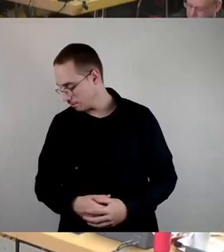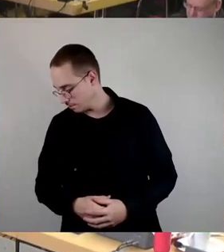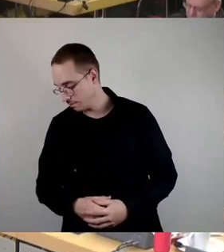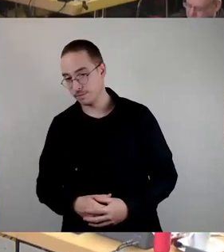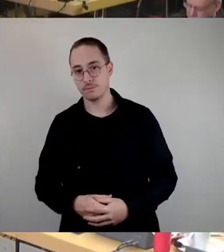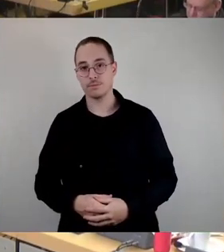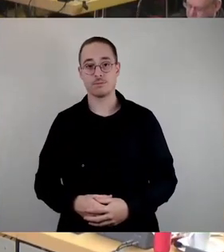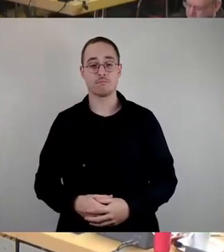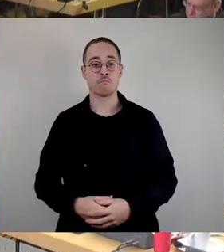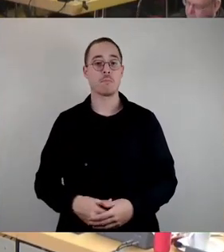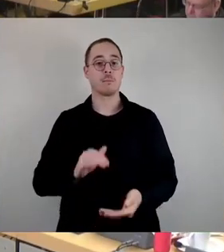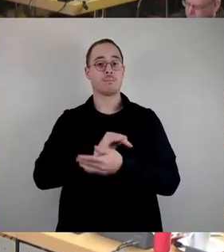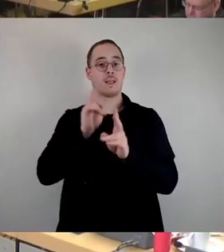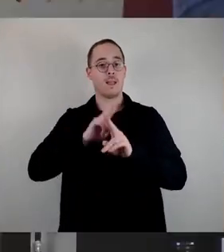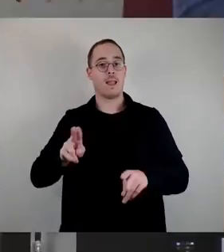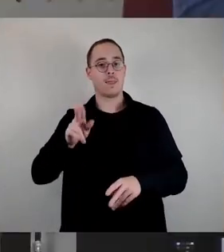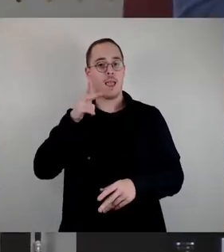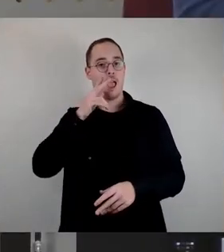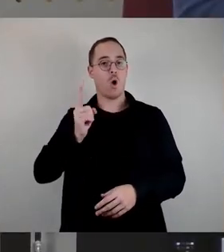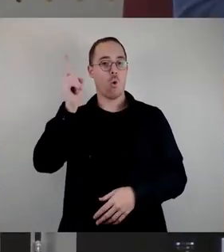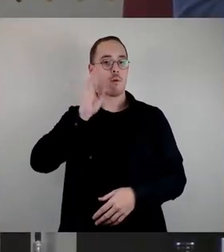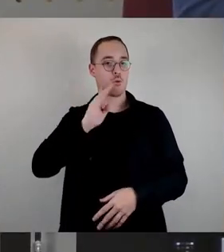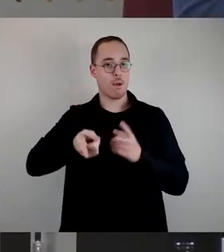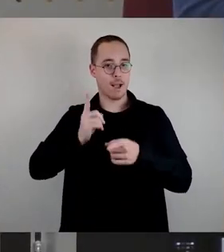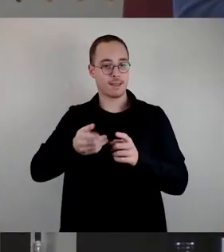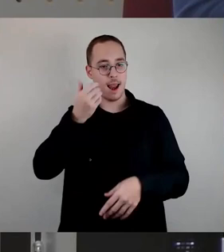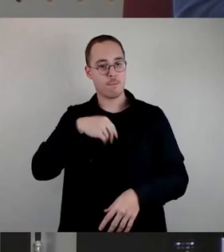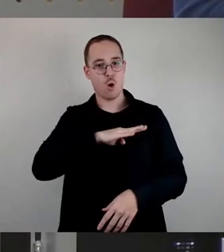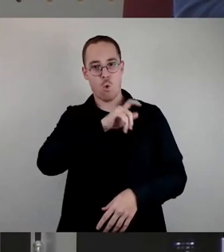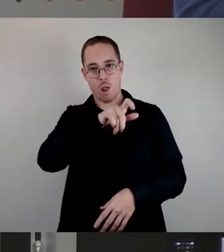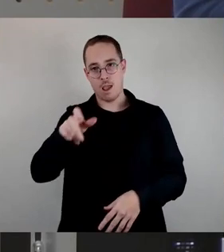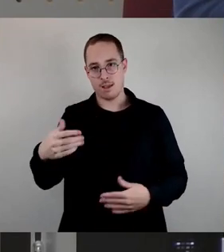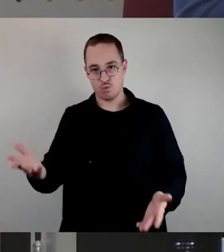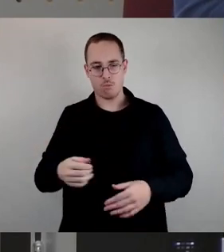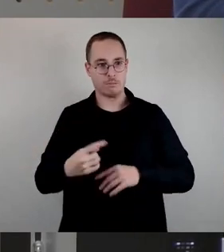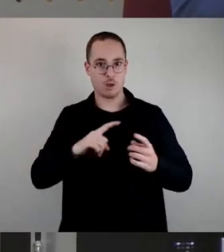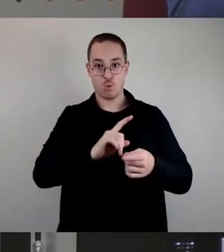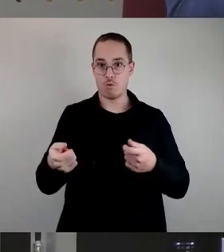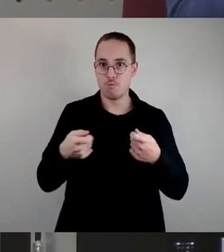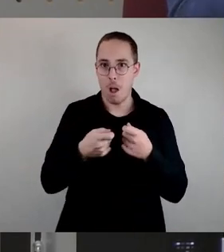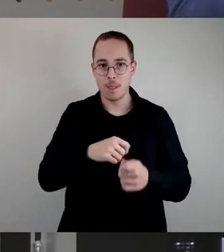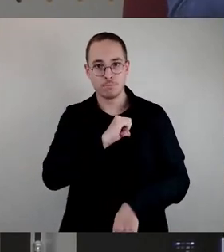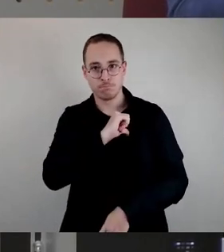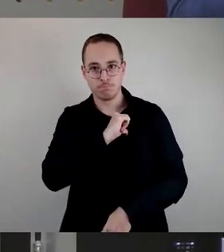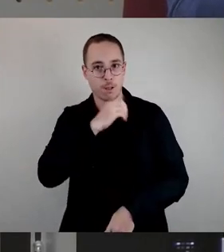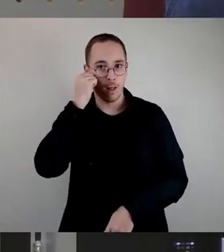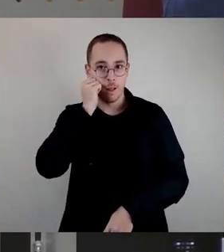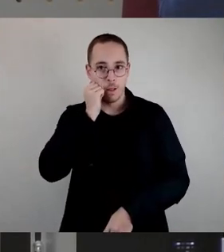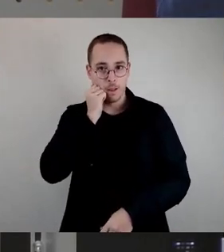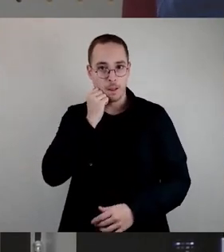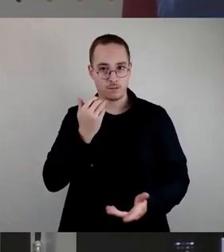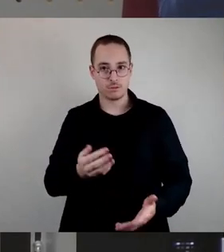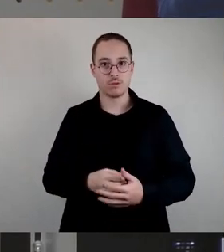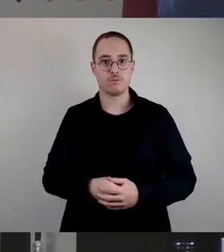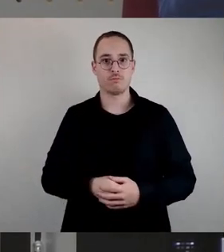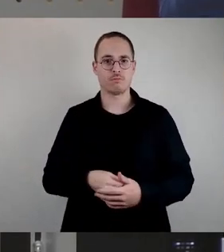Sehr geehrter Oberbürgermeister, liebe Kolleginnen und Kollegen, die Diskussion war jetzt ja durchaus spannend. Und es ist, das Problem ist ein bisschen